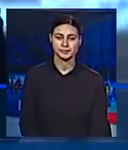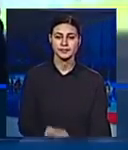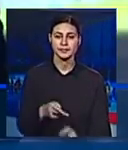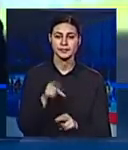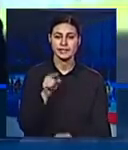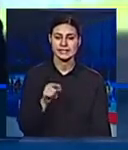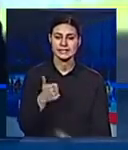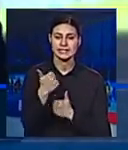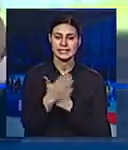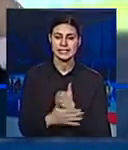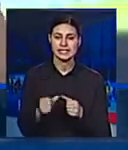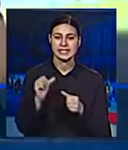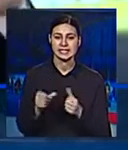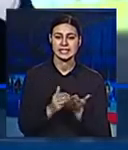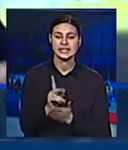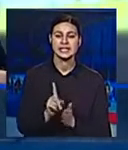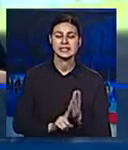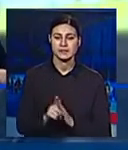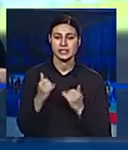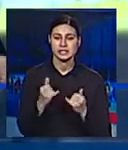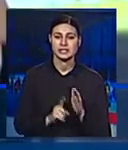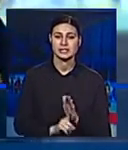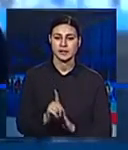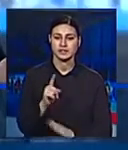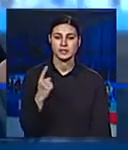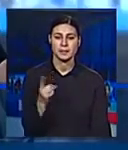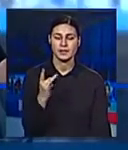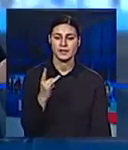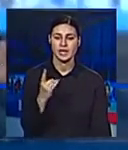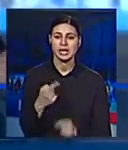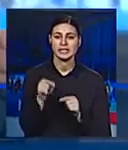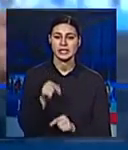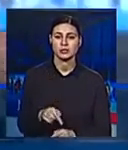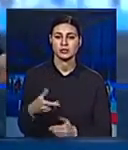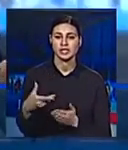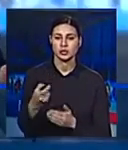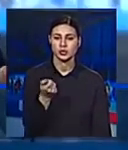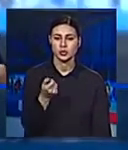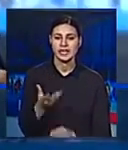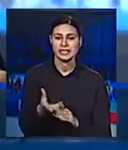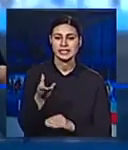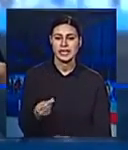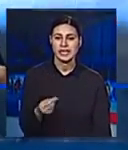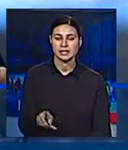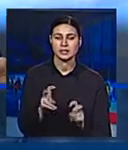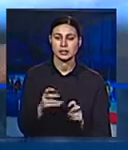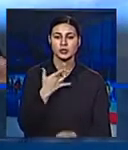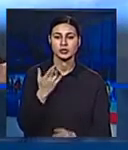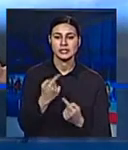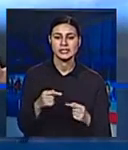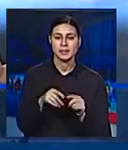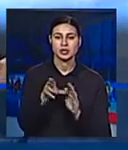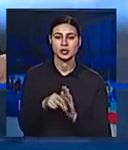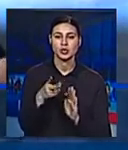ის ფისკალური დეცენტრალიზაციის გეზი, რომელიც ჩვენ დავიწყდა, წელს დავიწყეთ, პირველად დაბრუნდა საშემო გარკვეული გადასახადის სახეობა მუნიციპალიტეტში 2008